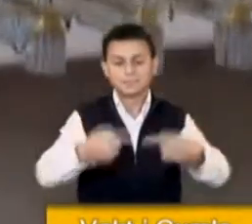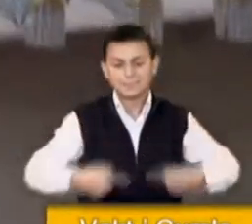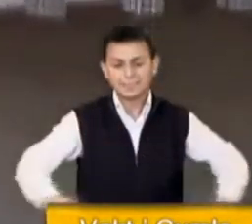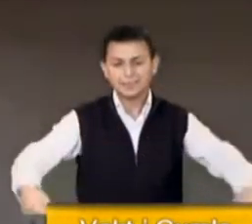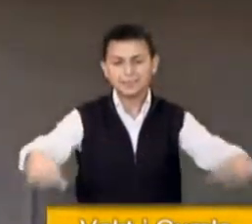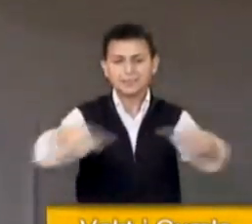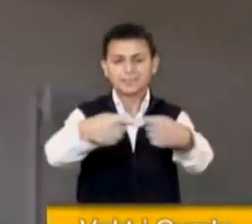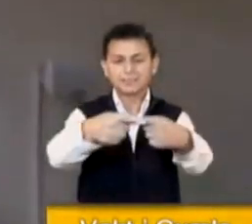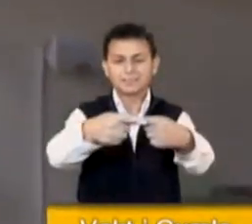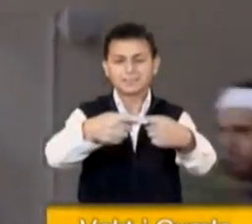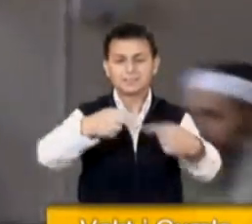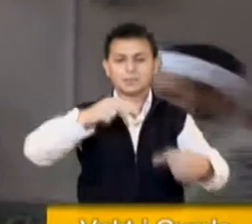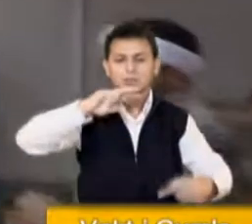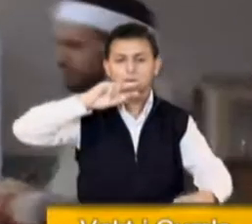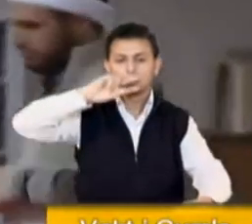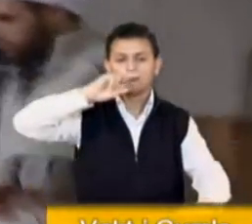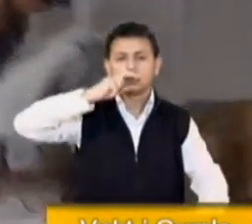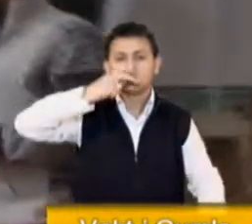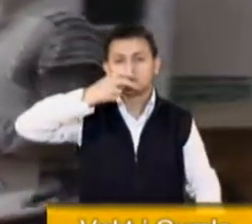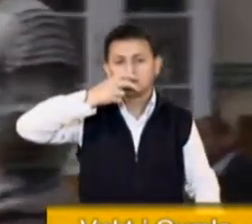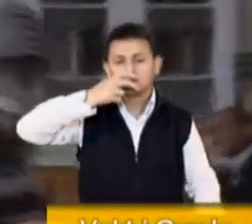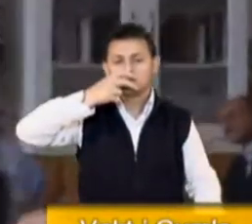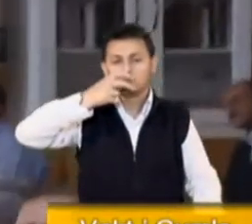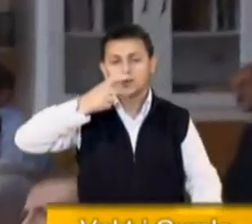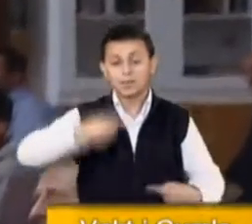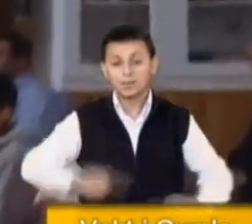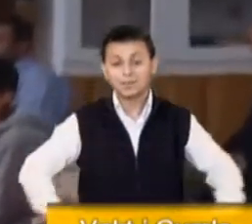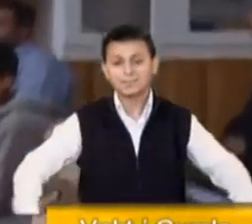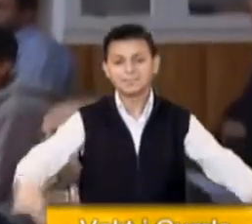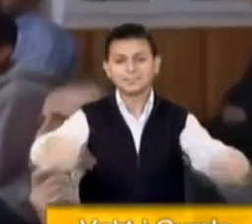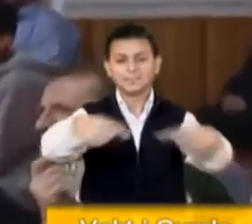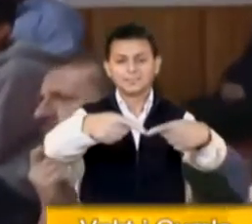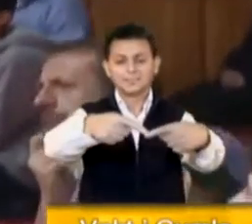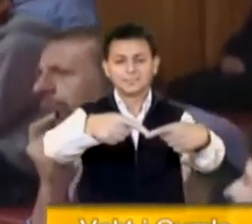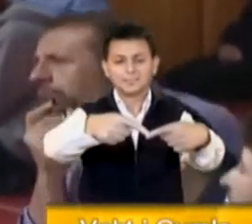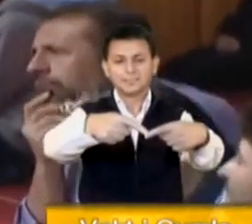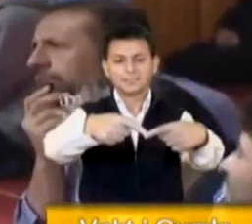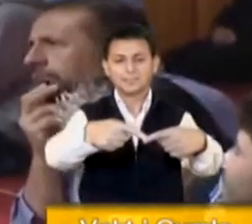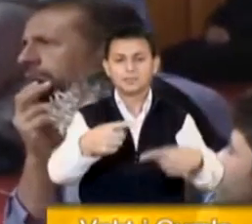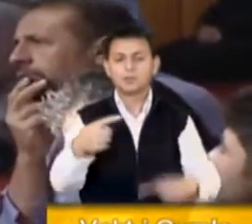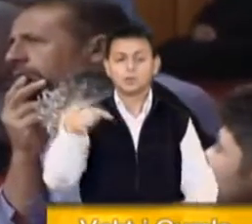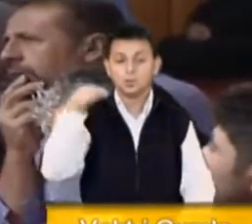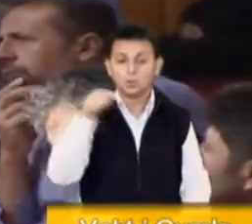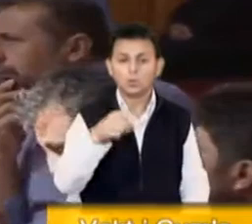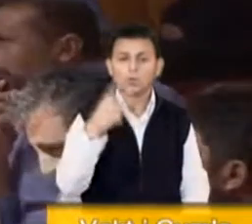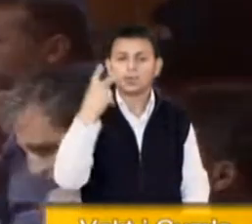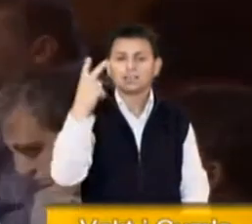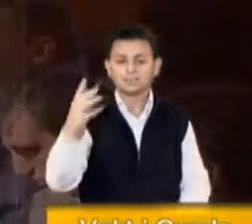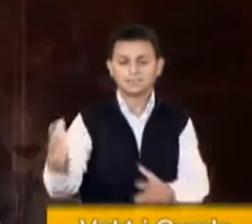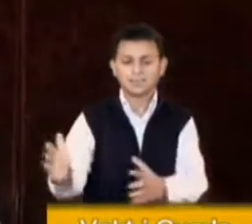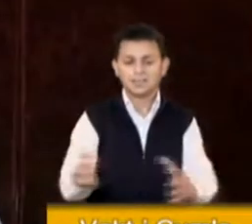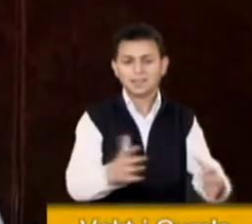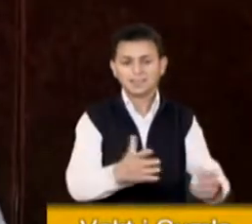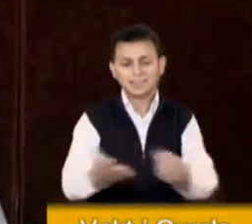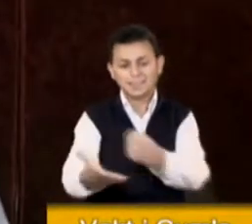çevirmiştik. Ve cealnâ beynehumâ zer'a ve o ikisinin arasında